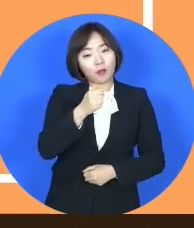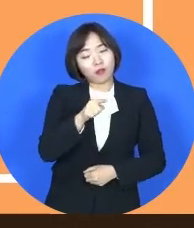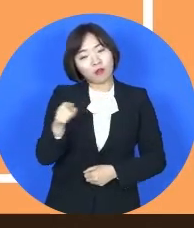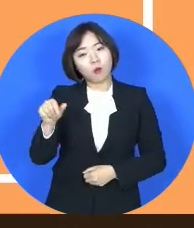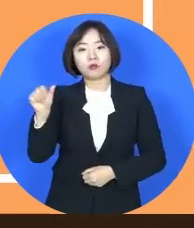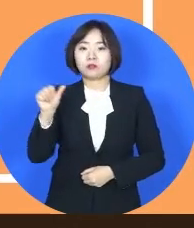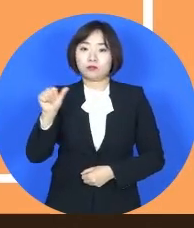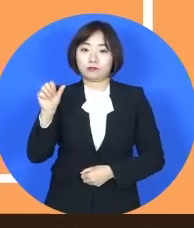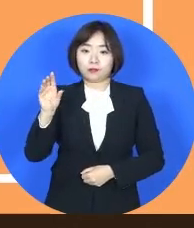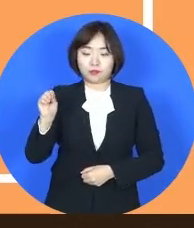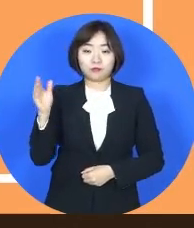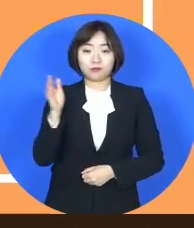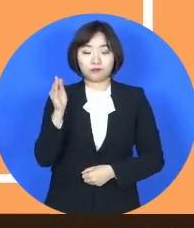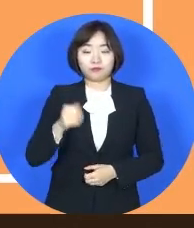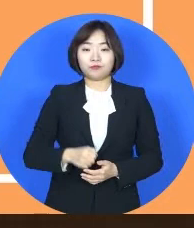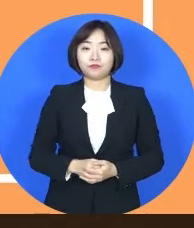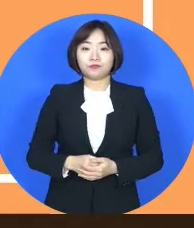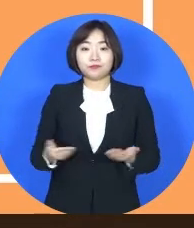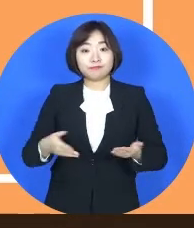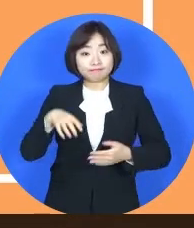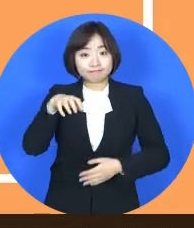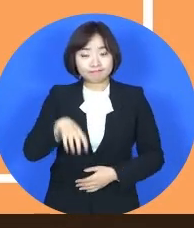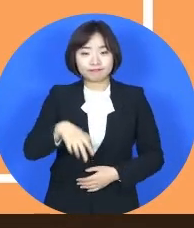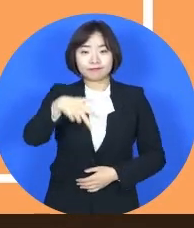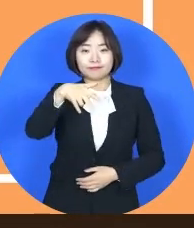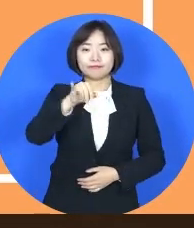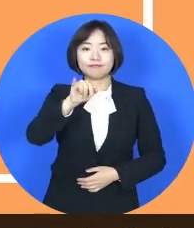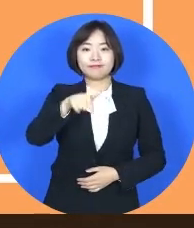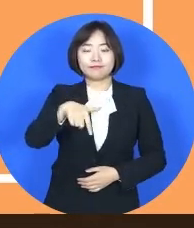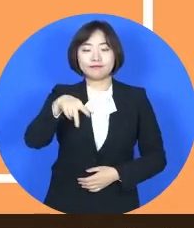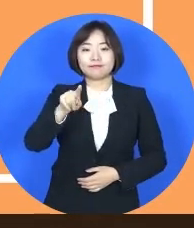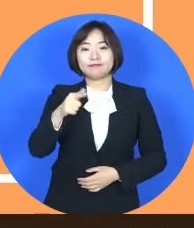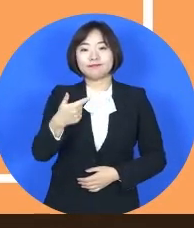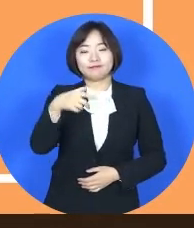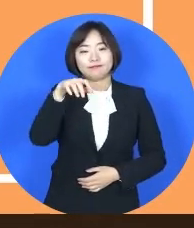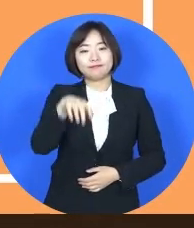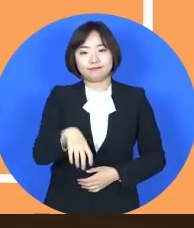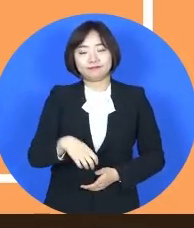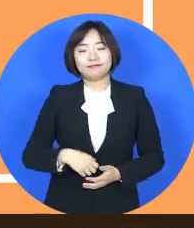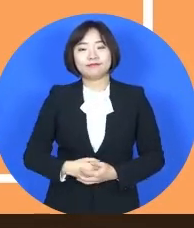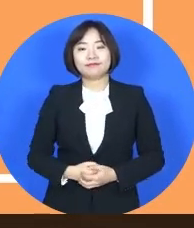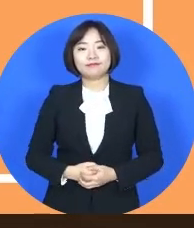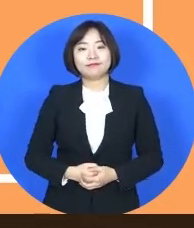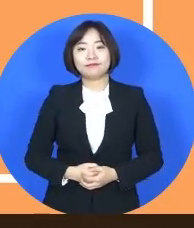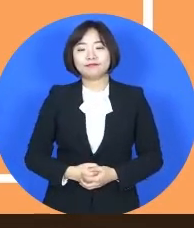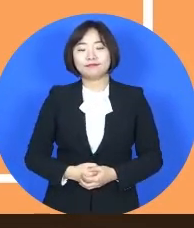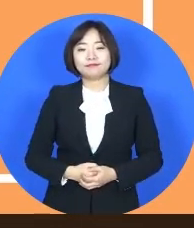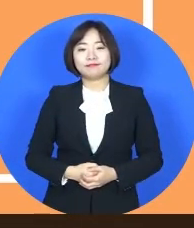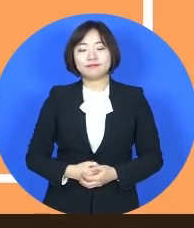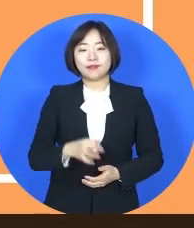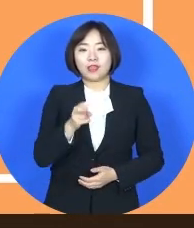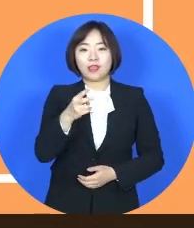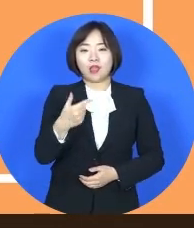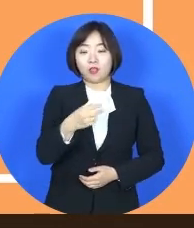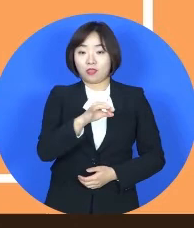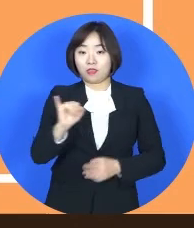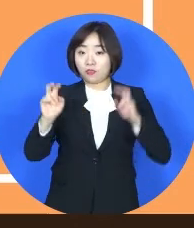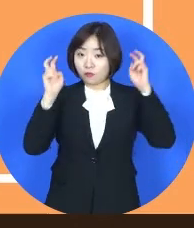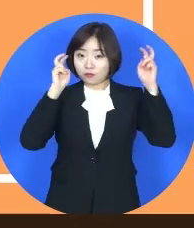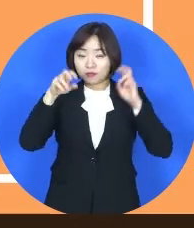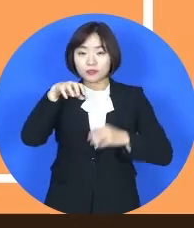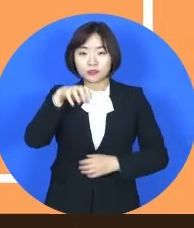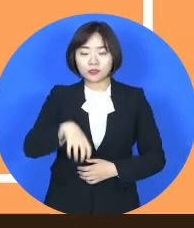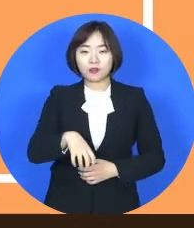4,500만원에서 5,000만원이며 근무지는 천안시 서북구 직산읍 2공단 5로 107입니다.